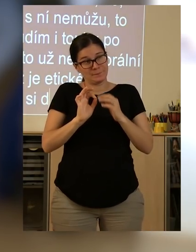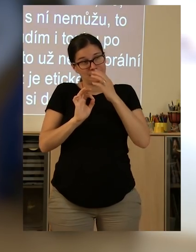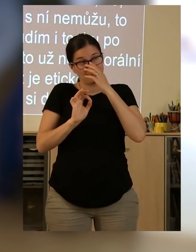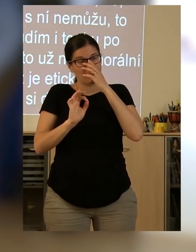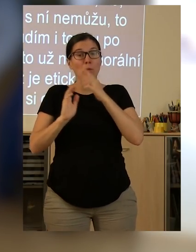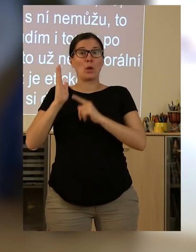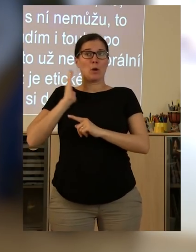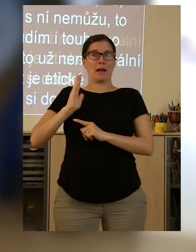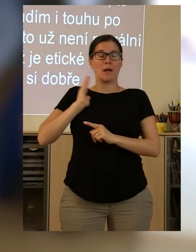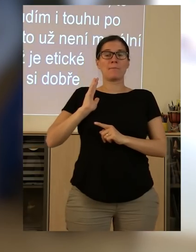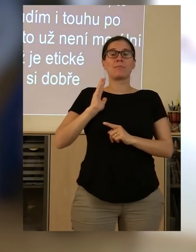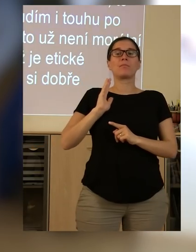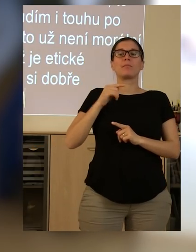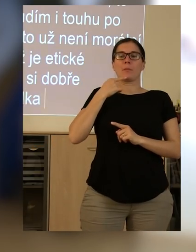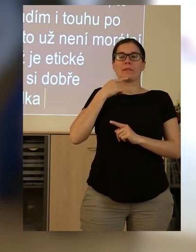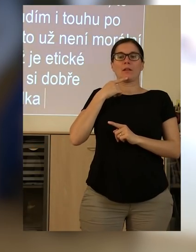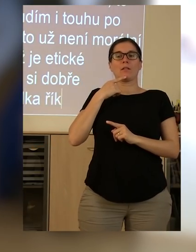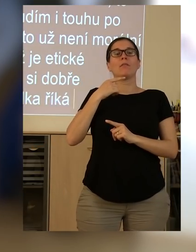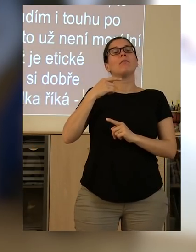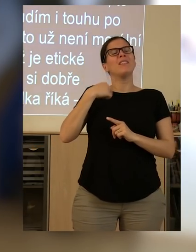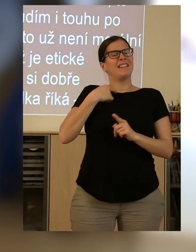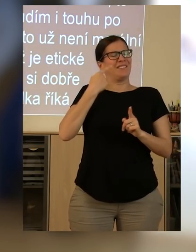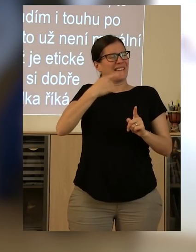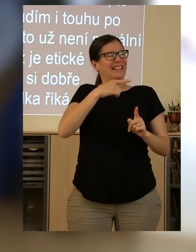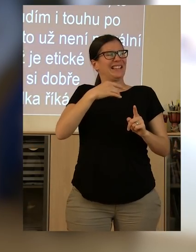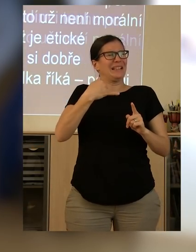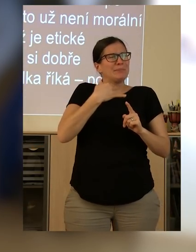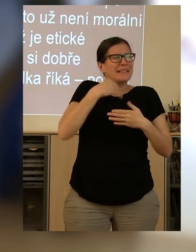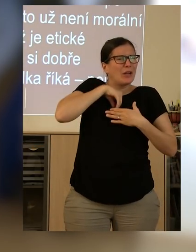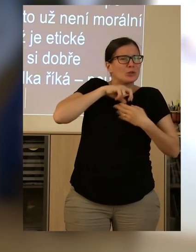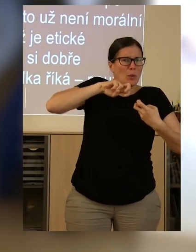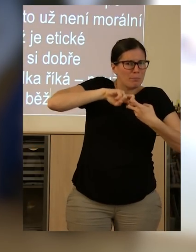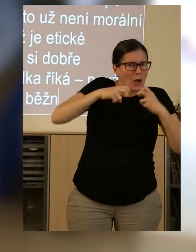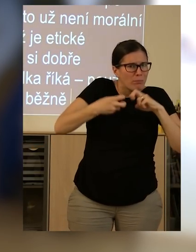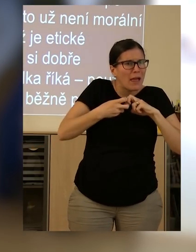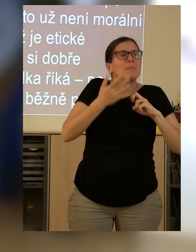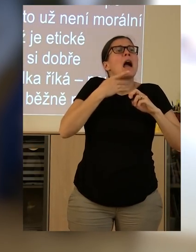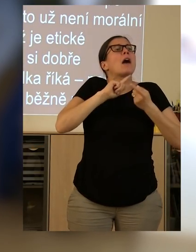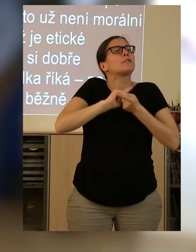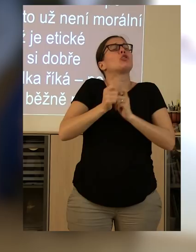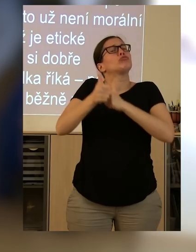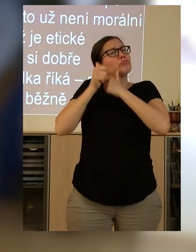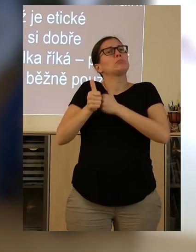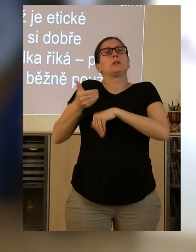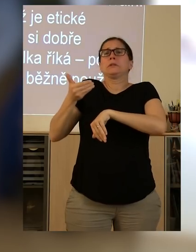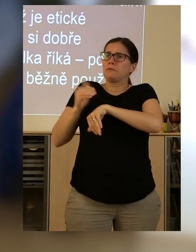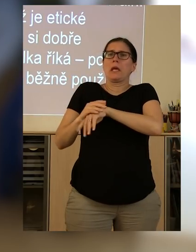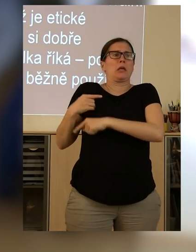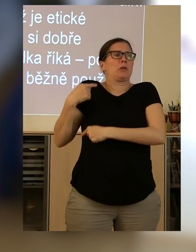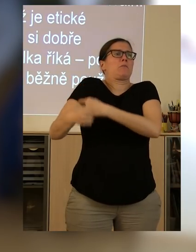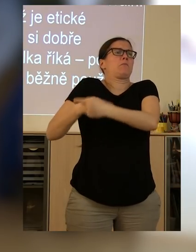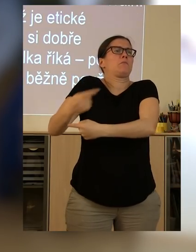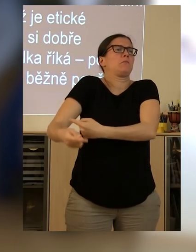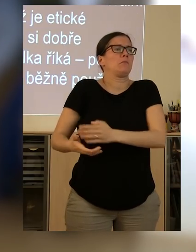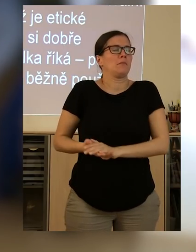Morálka říká, použiju způsob, který se běžně používá. Jsou určitý lidi, o nichž